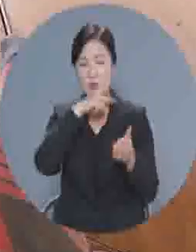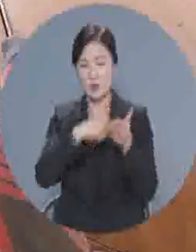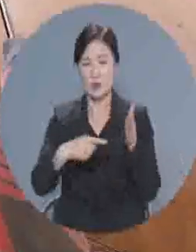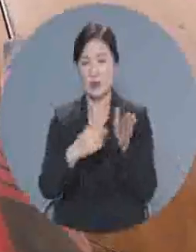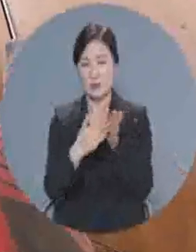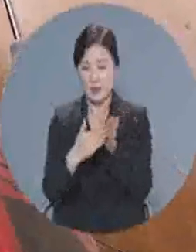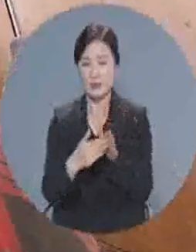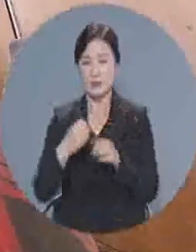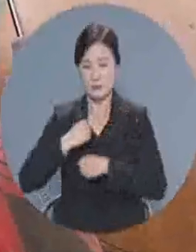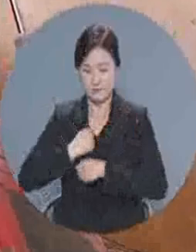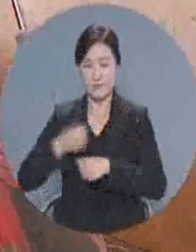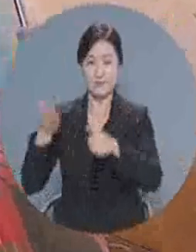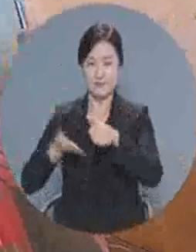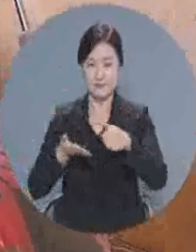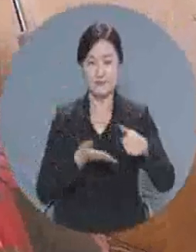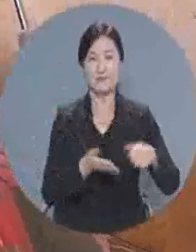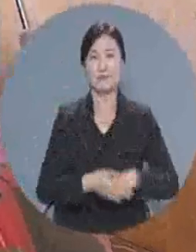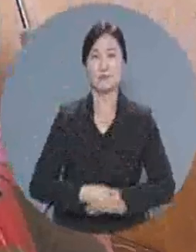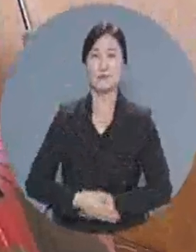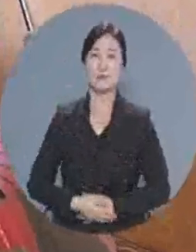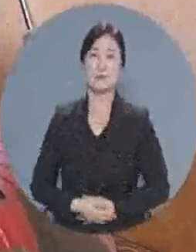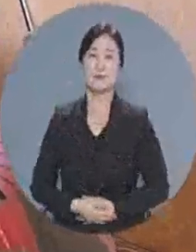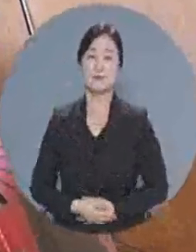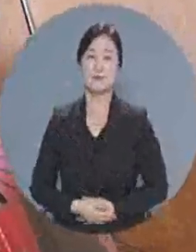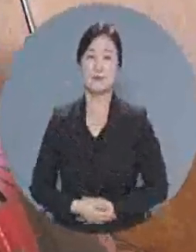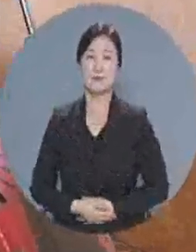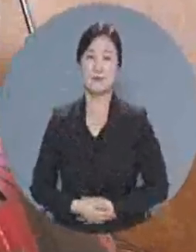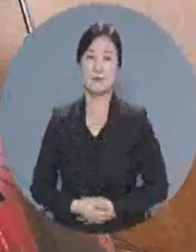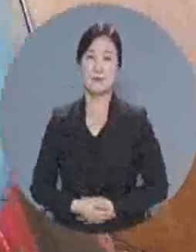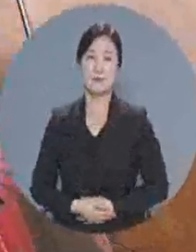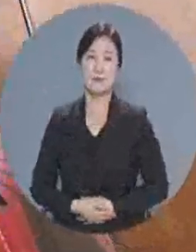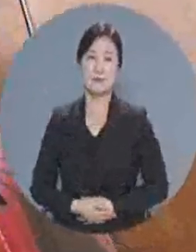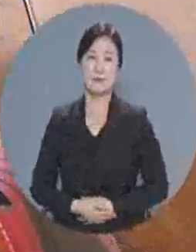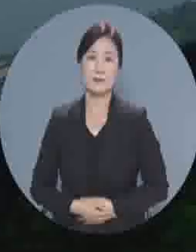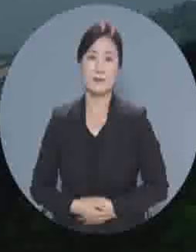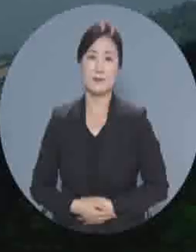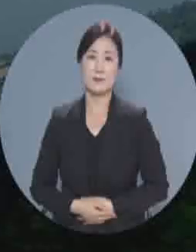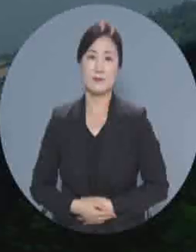것을 당부했습니다. MBC 뉴스 강서영입니다.